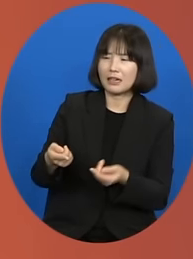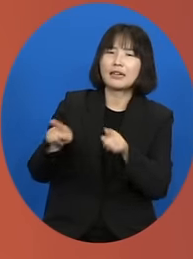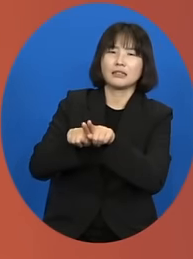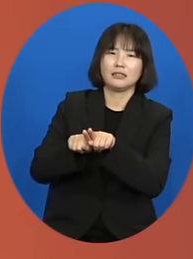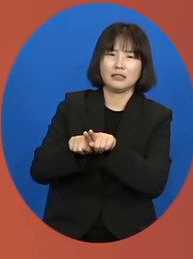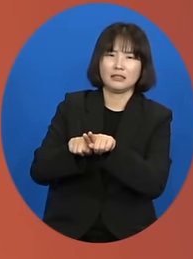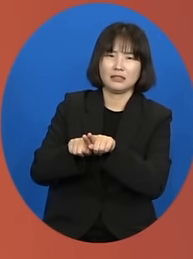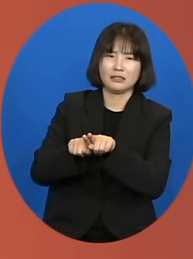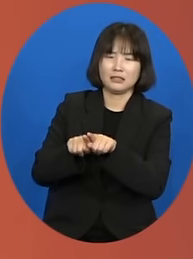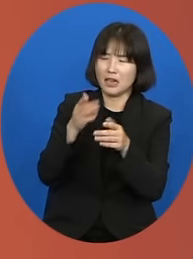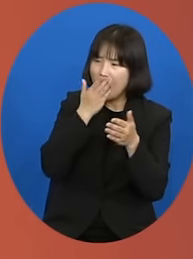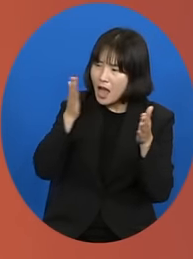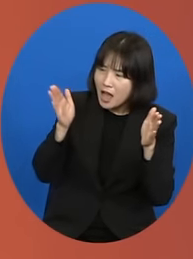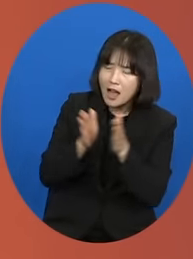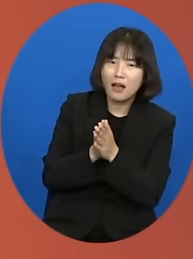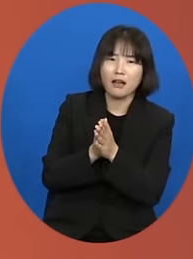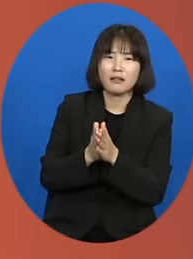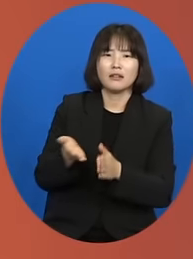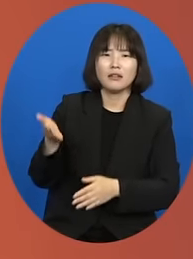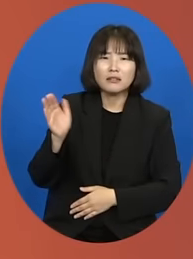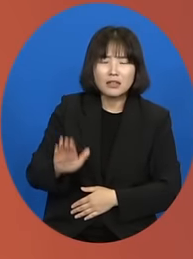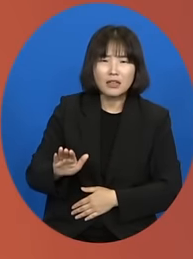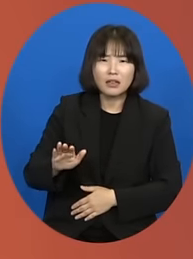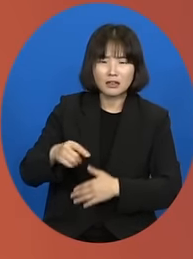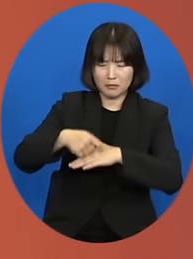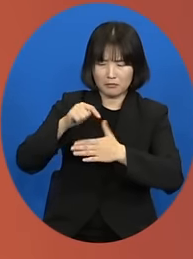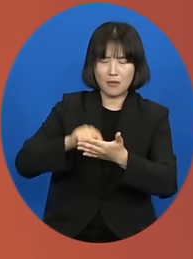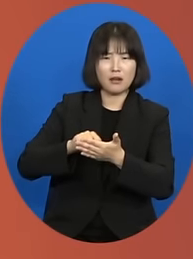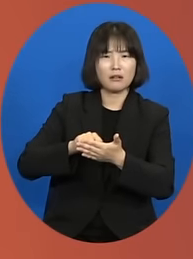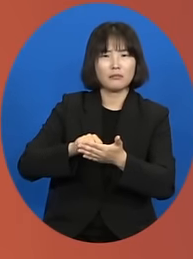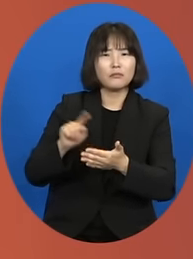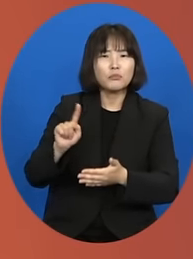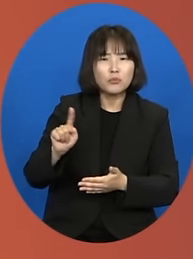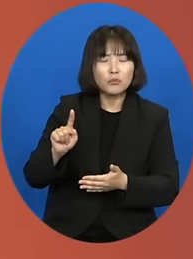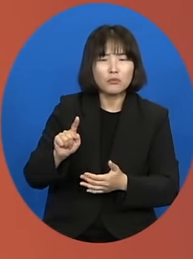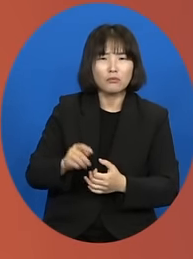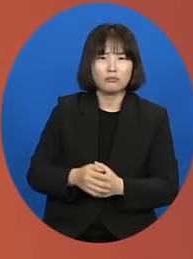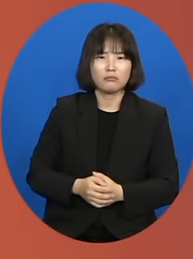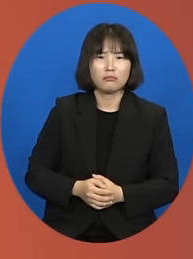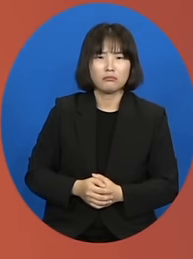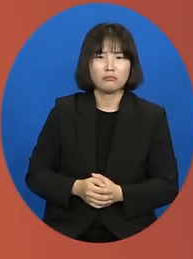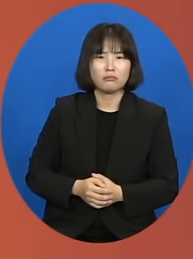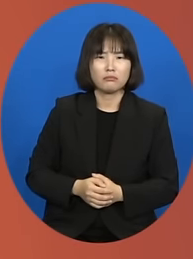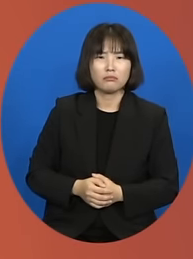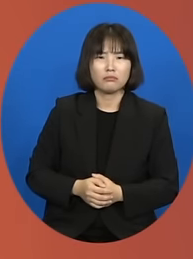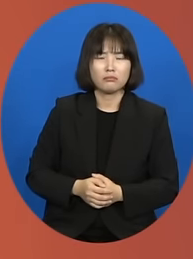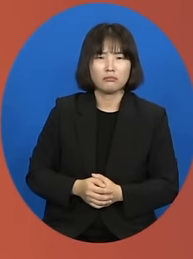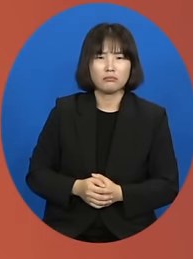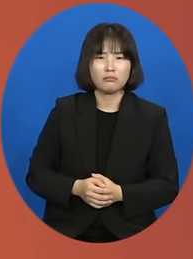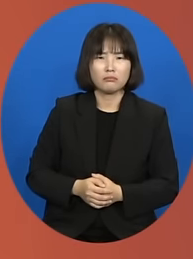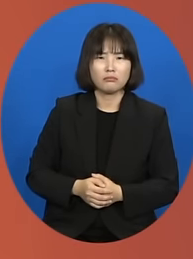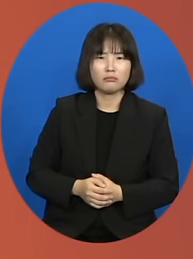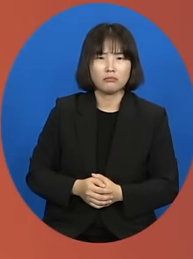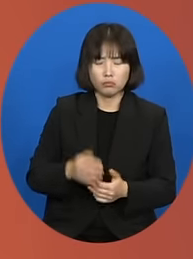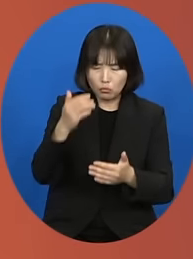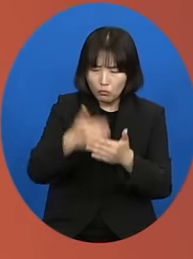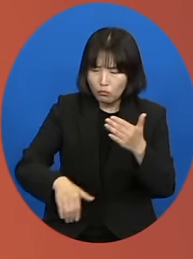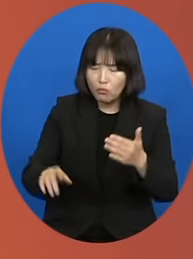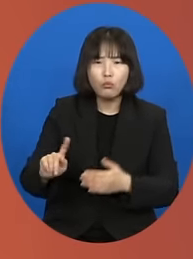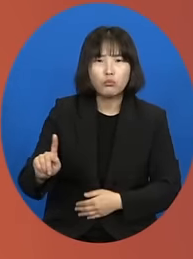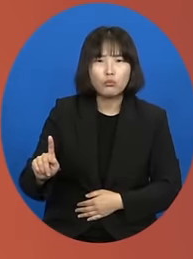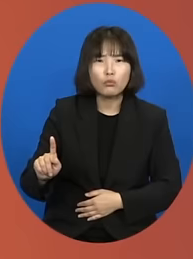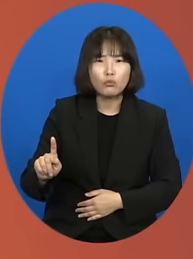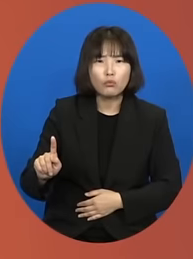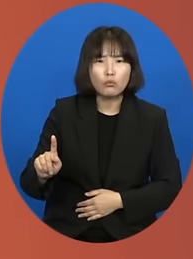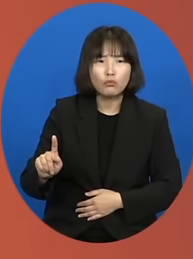막 손가락질했으면서도 그 마음 가운데 무슨 마음이 들었어요? 어? 그럼 나머지는 뭐야? 아버지 남은 거는?